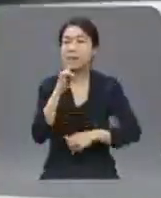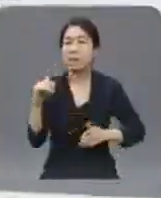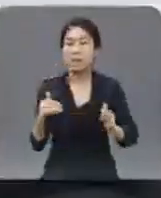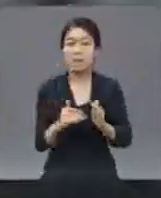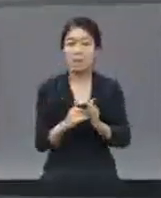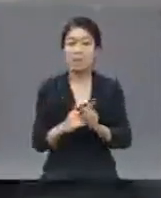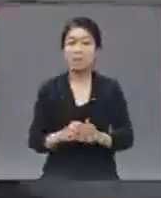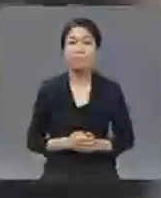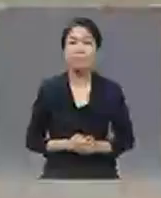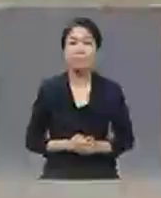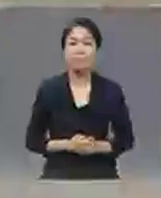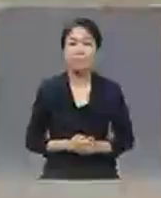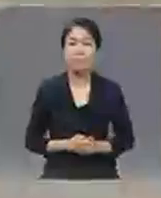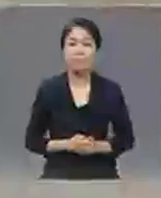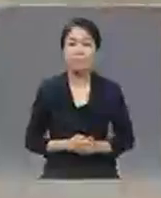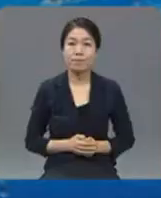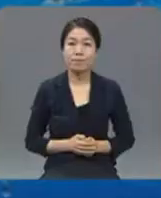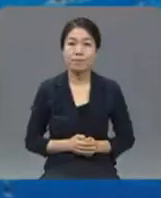밝혔습니다